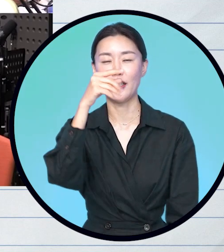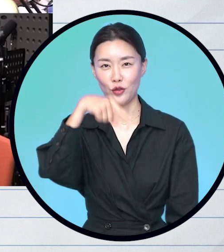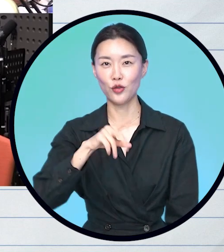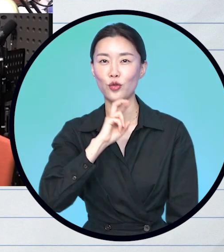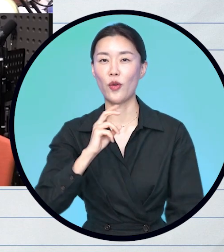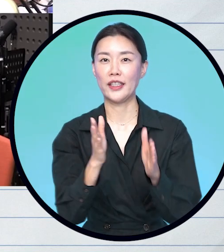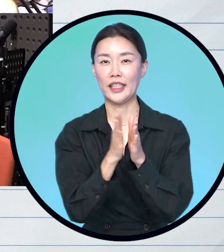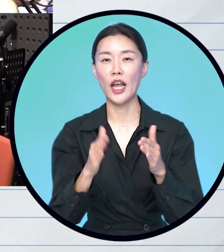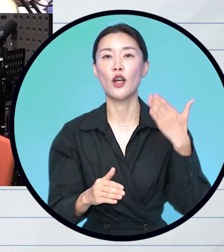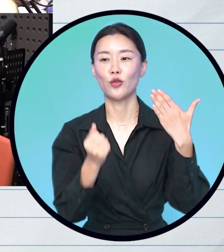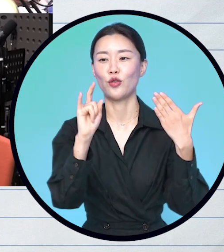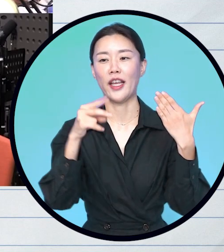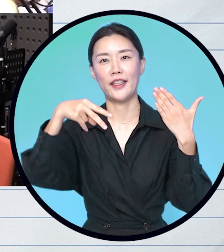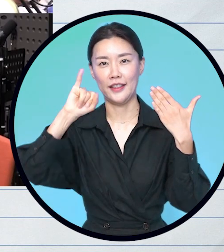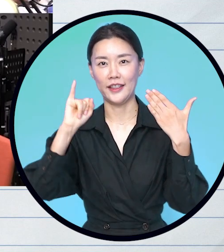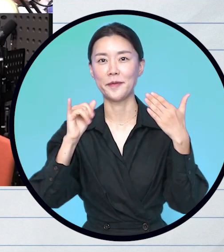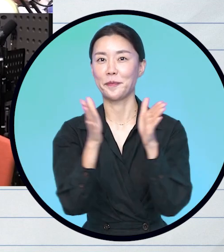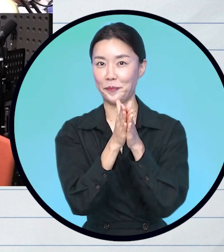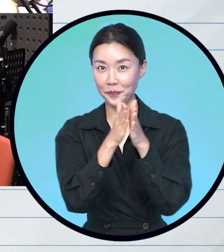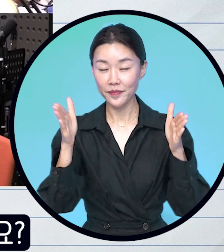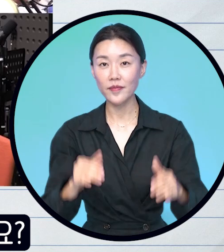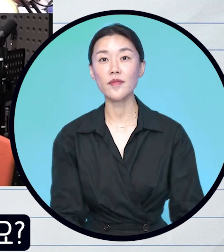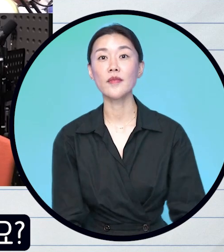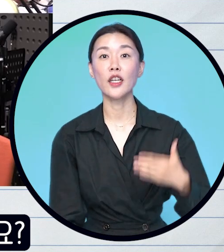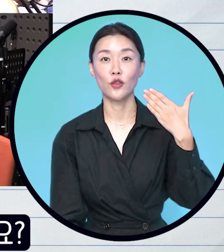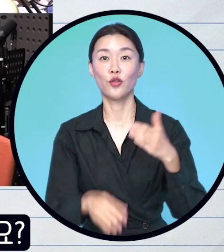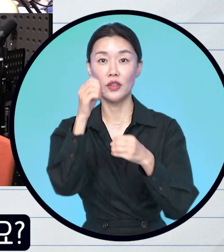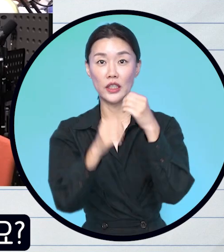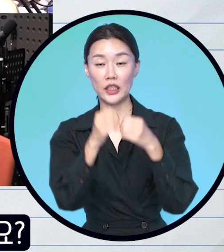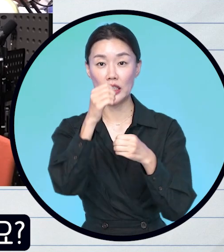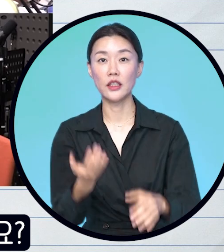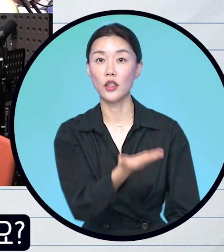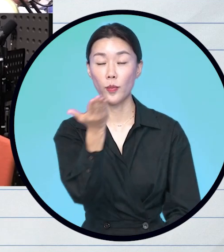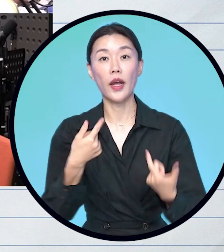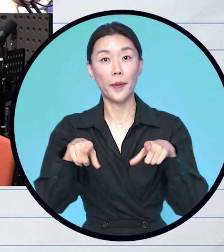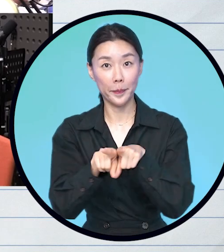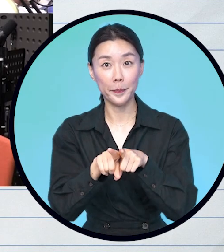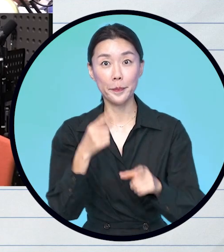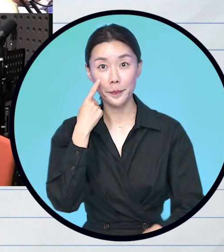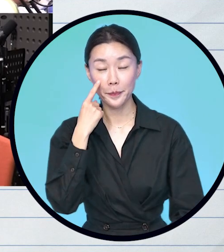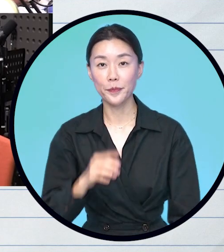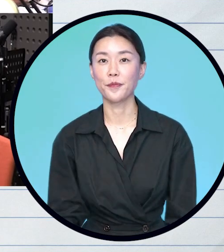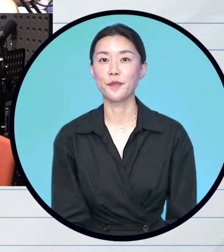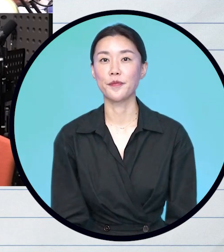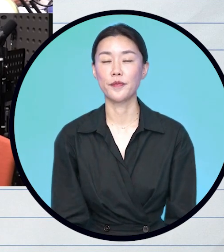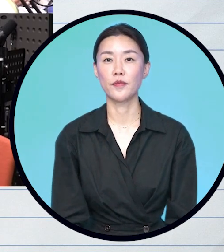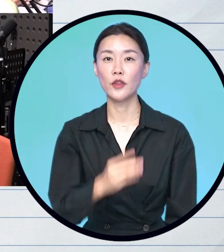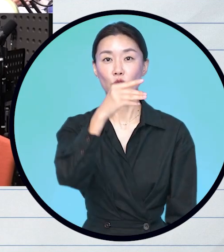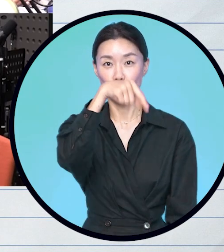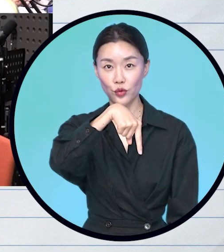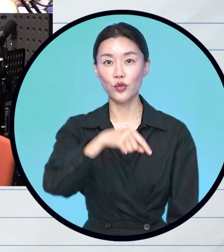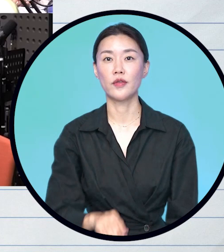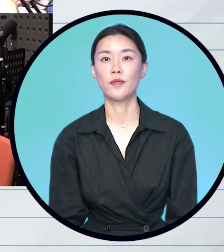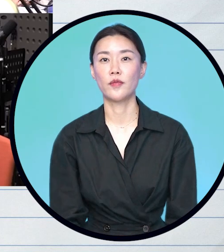구행시 해보겠습니다. 우리 구행시에 멤버들이 다 같이 운 띄워주실 수 있을까요? 그럼요. 좋습니다.